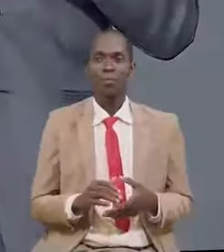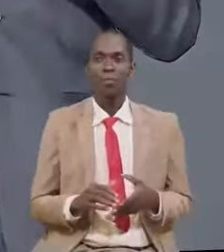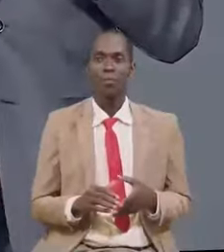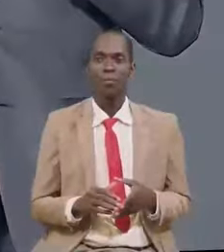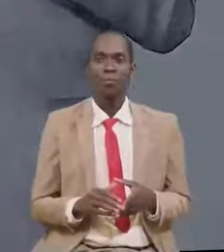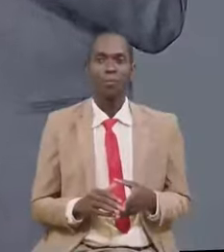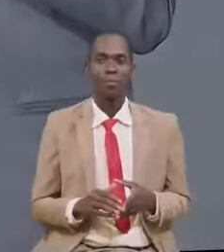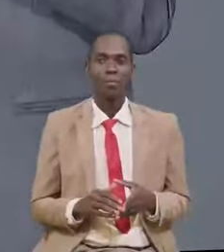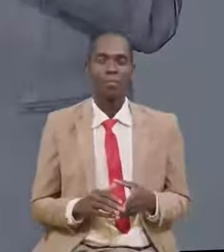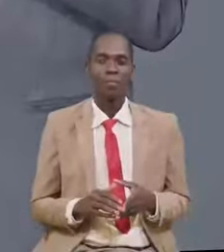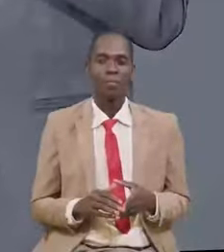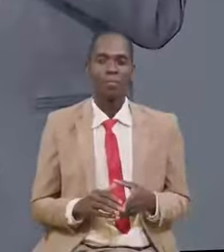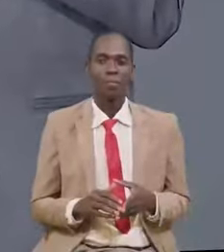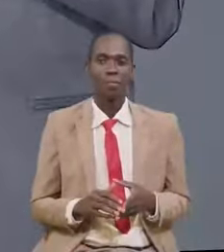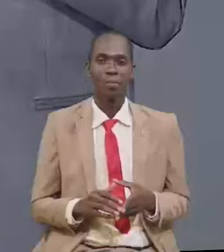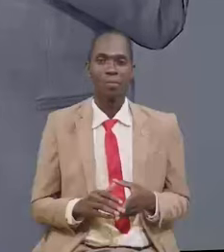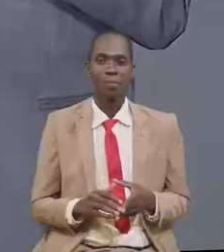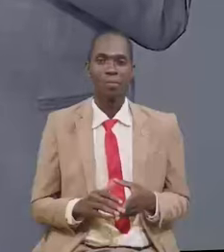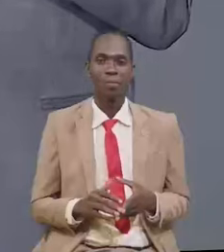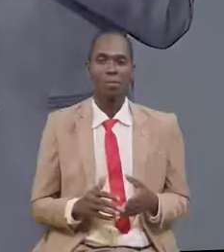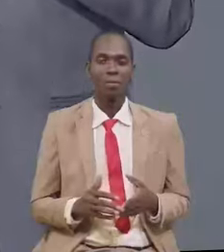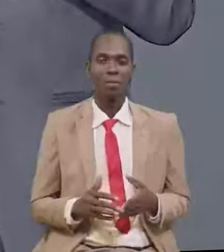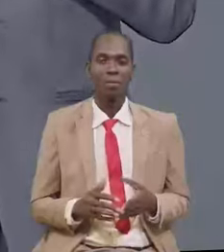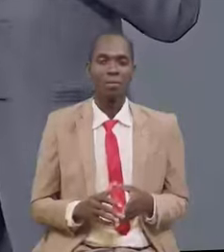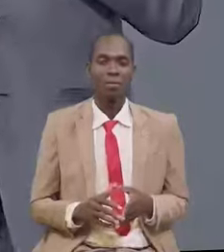Il a d'abord arrangé la séance à Caridana.